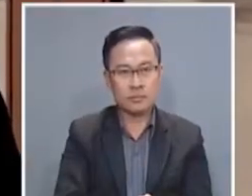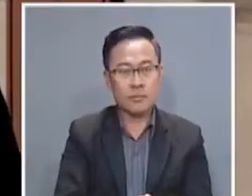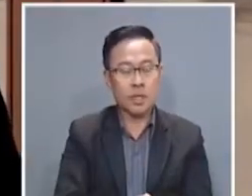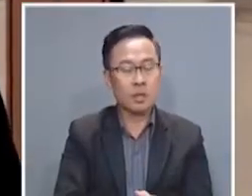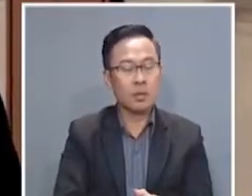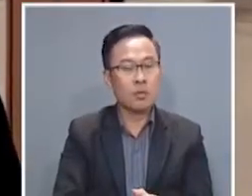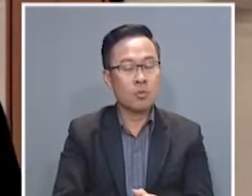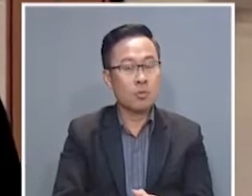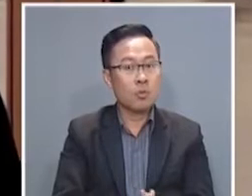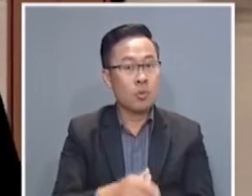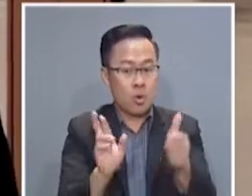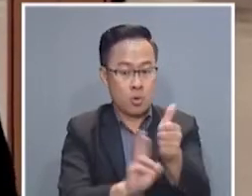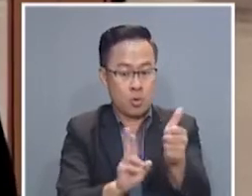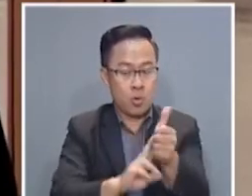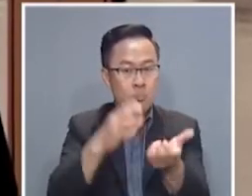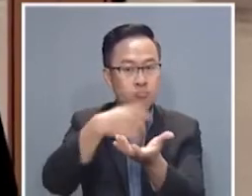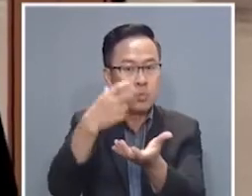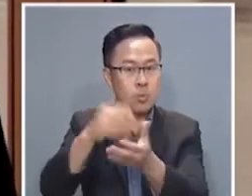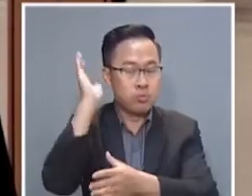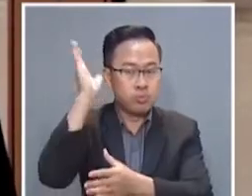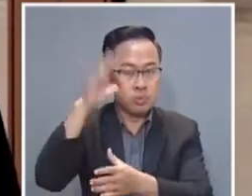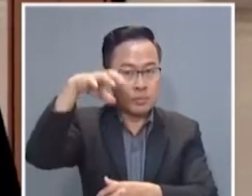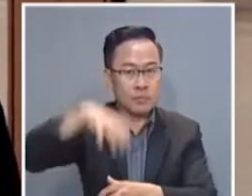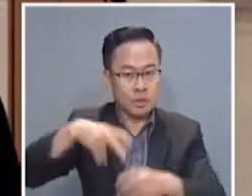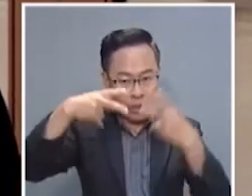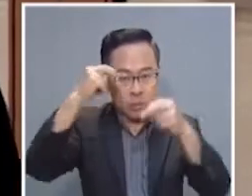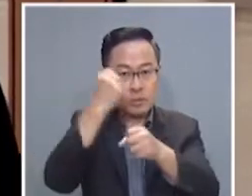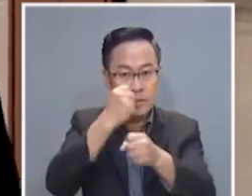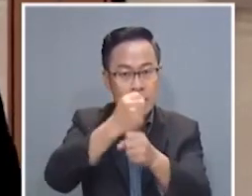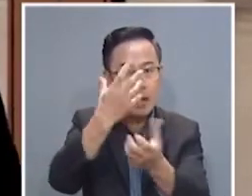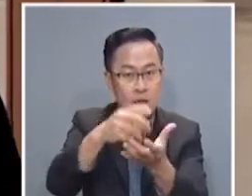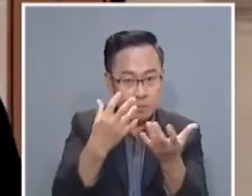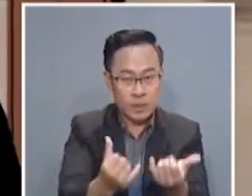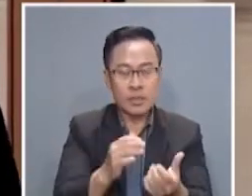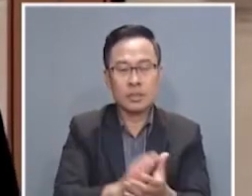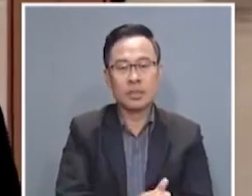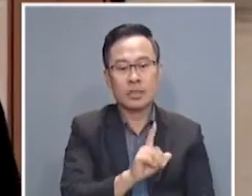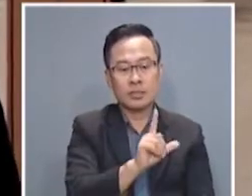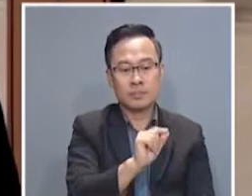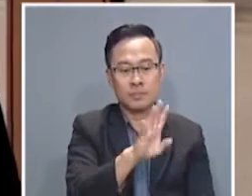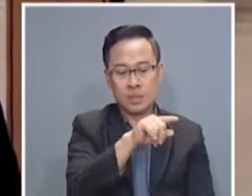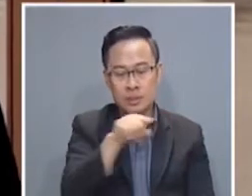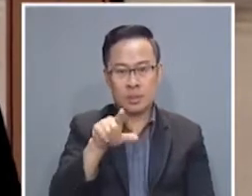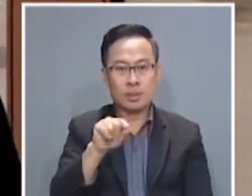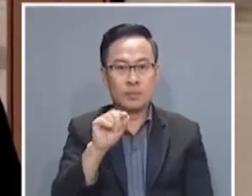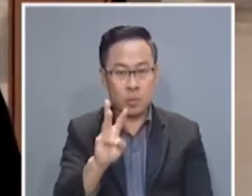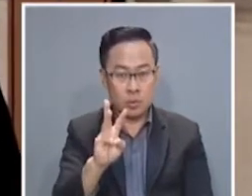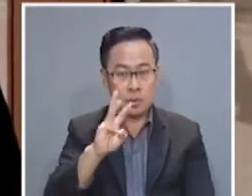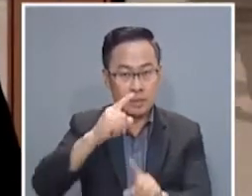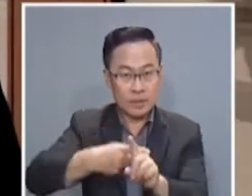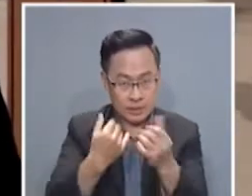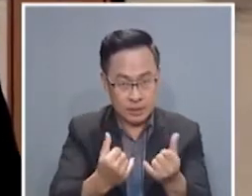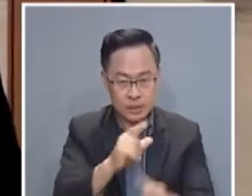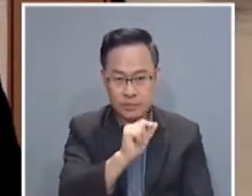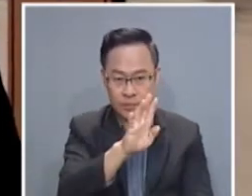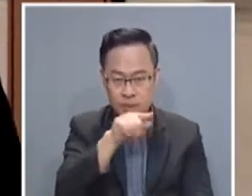พลโทวิรชนสุคนธปฏิภาครองโฆษกประจำสำนักนายกรัฐมนตรีเปิดเผยว่าระหว่างวันที่24ถึง26มกราคมนี้